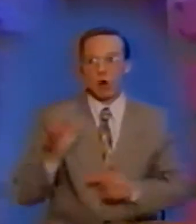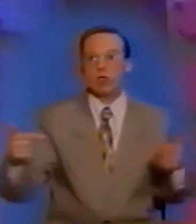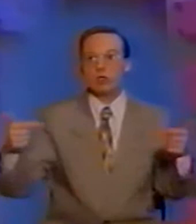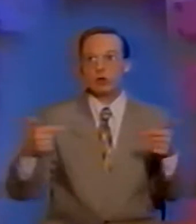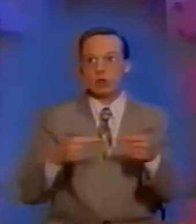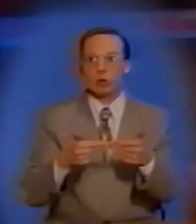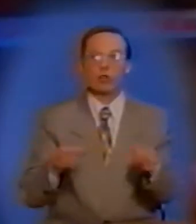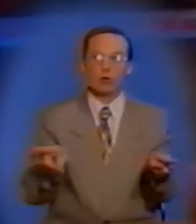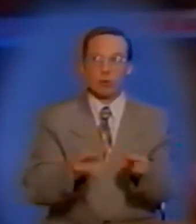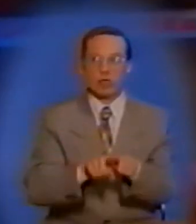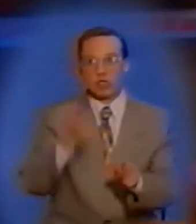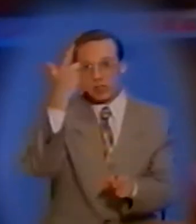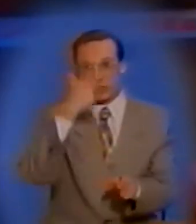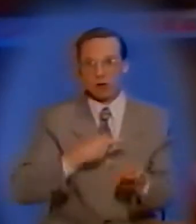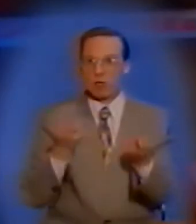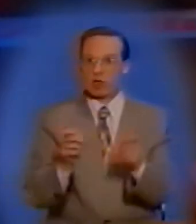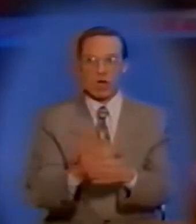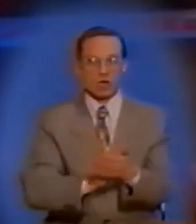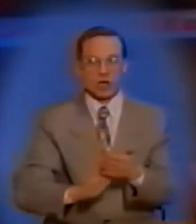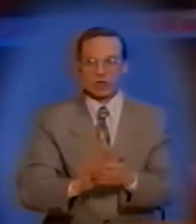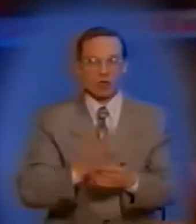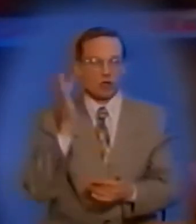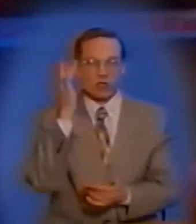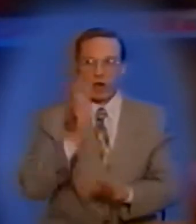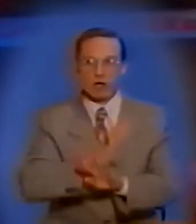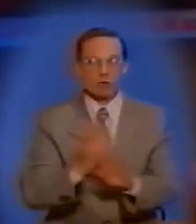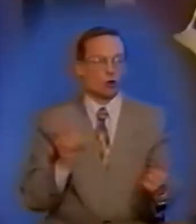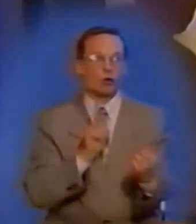save? Niekada net negalvoju, net ir